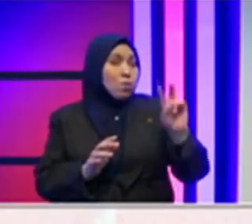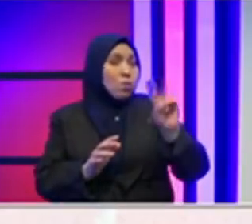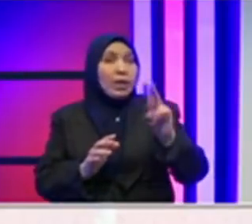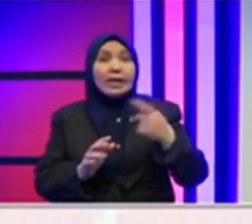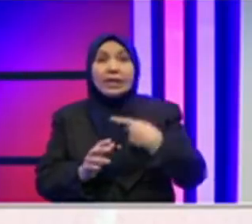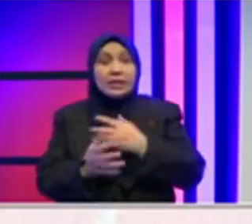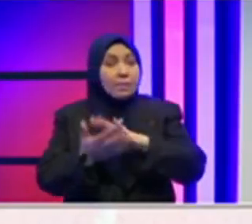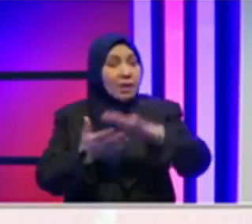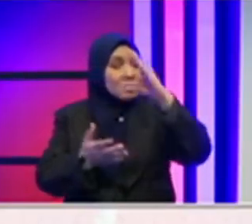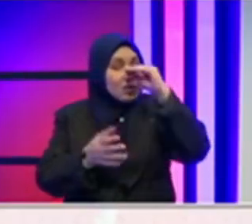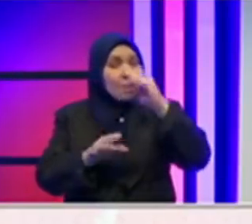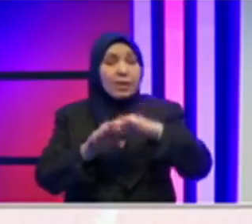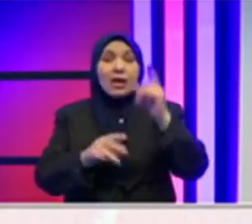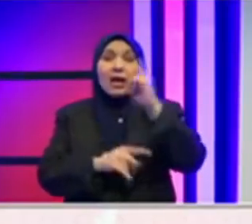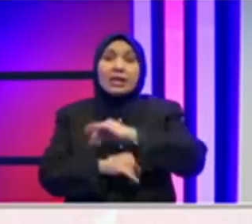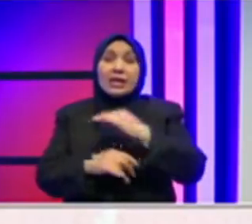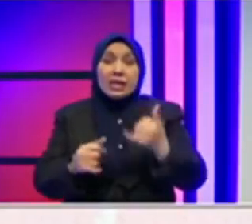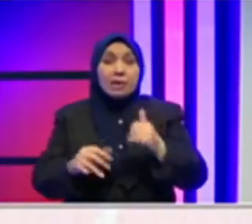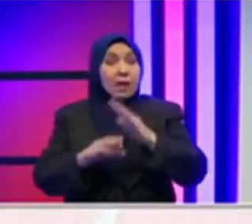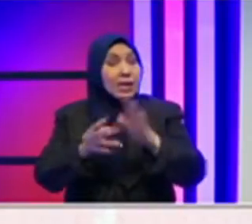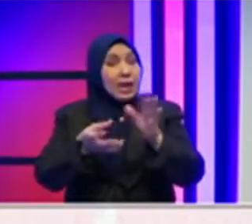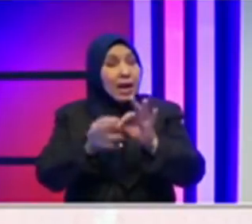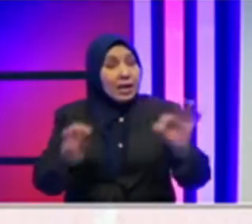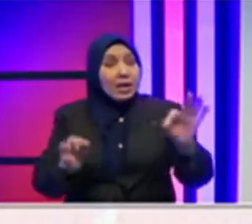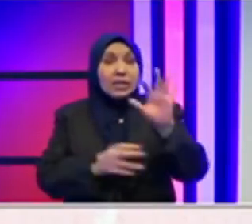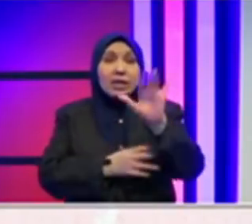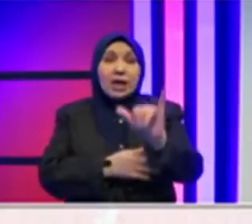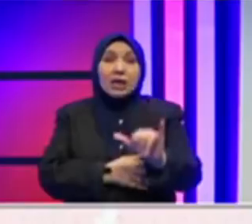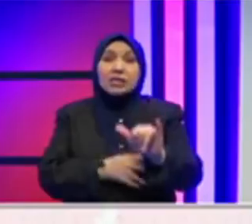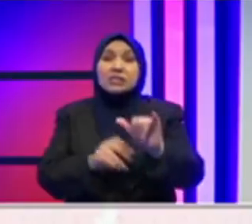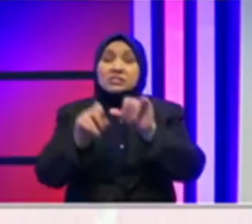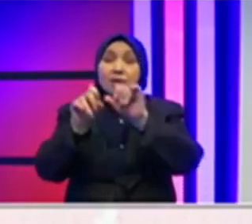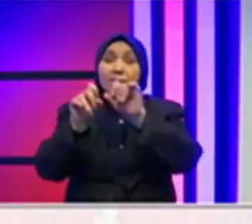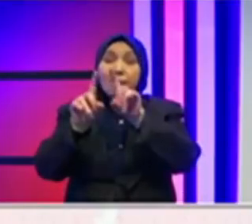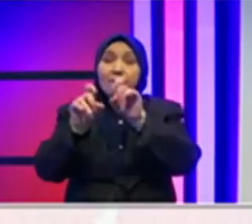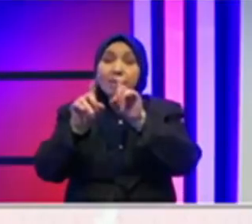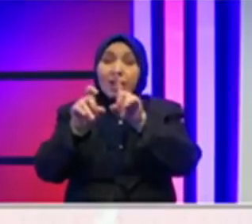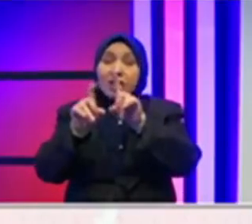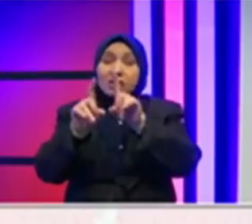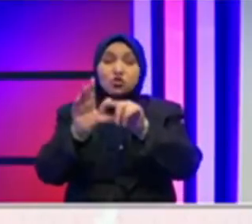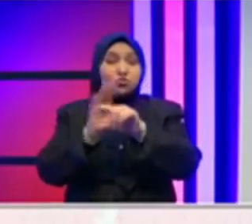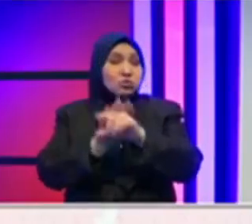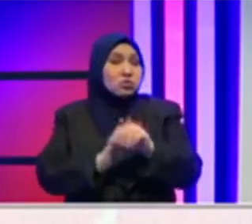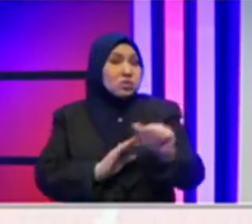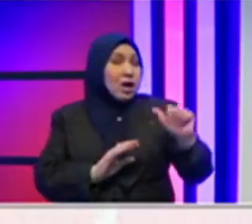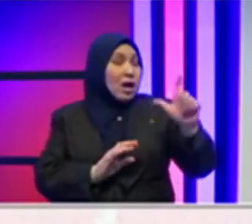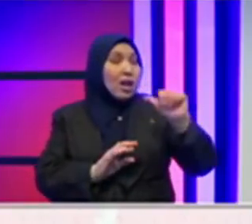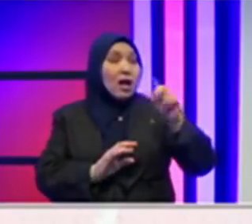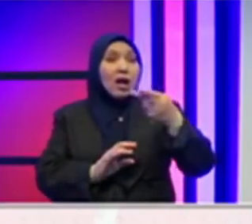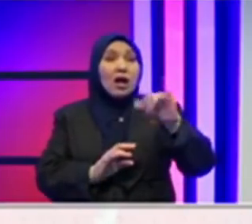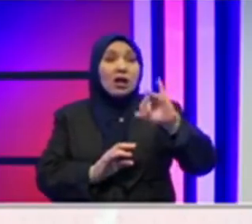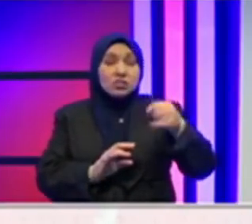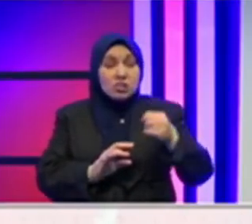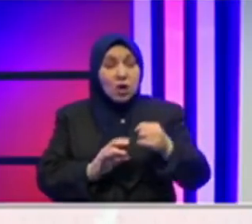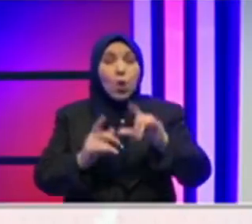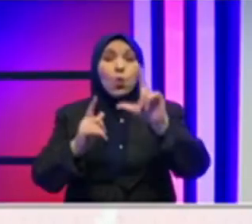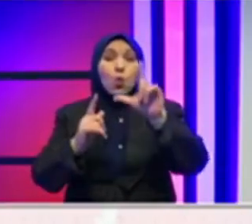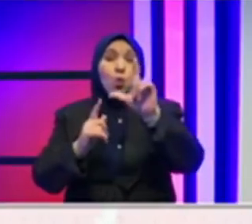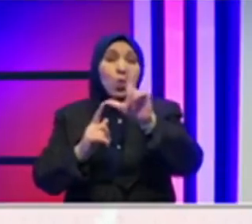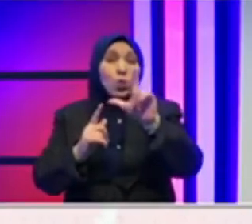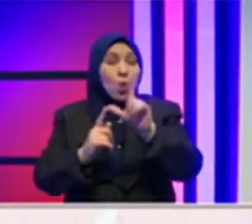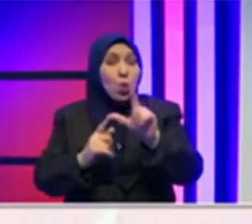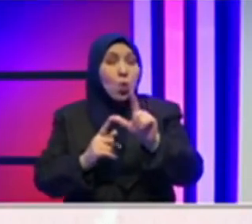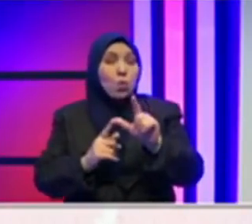kita belajar pada hari ini. Pada ayat yang ke-11, surah Al-Hajj ayat yang ke-11, huruf kha